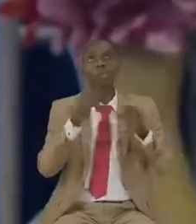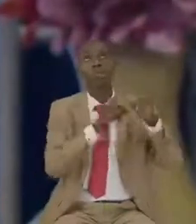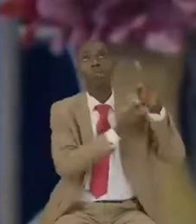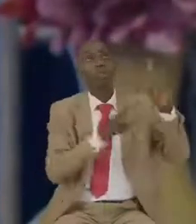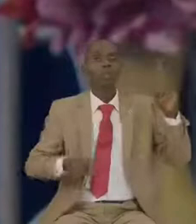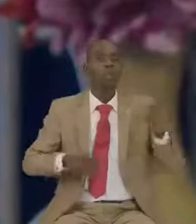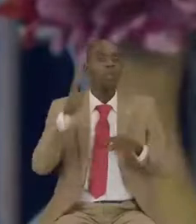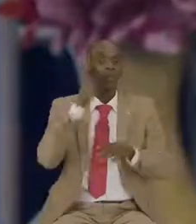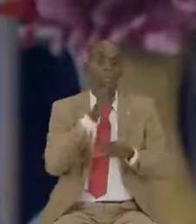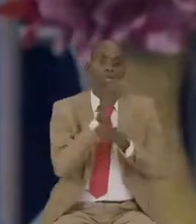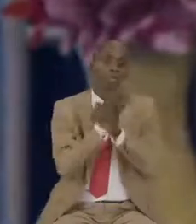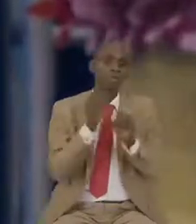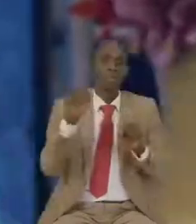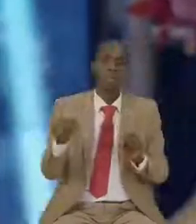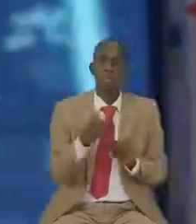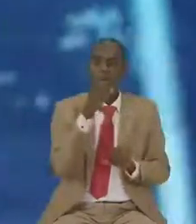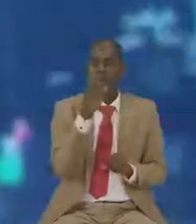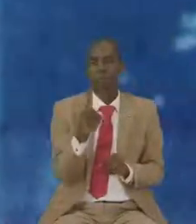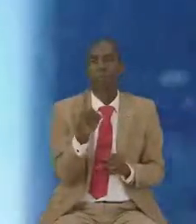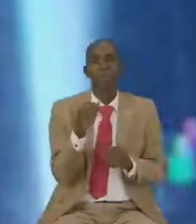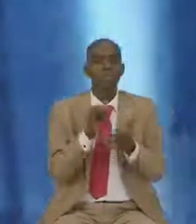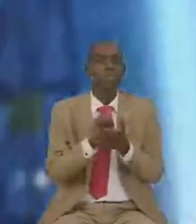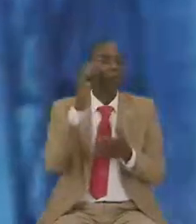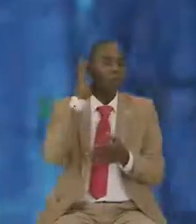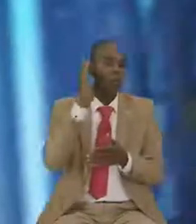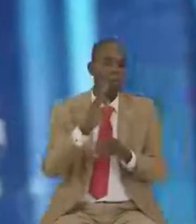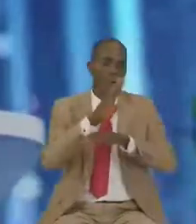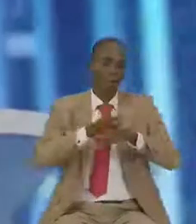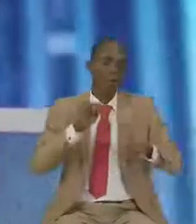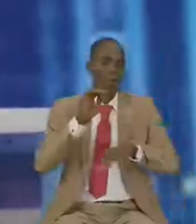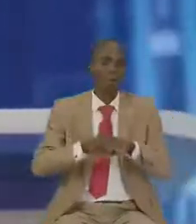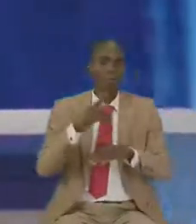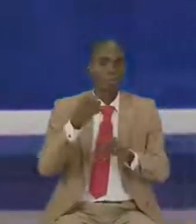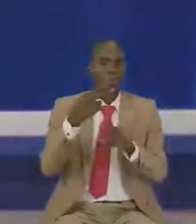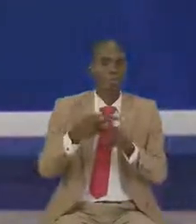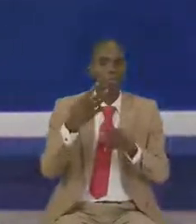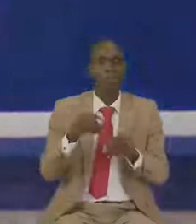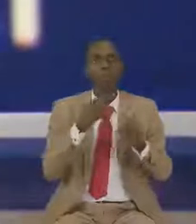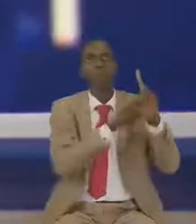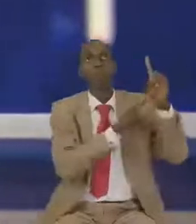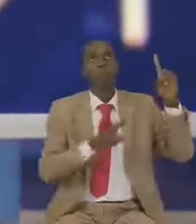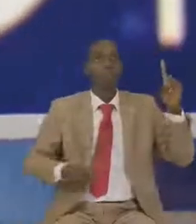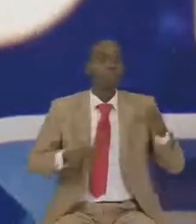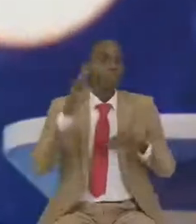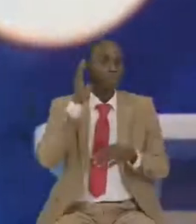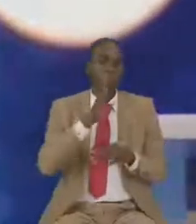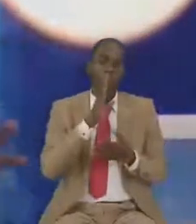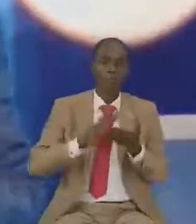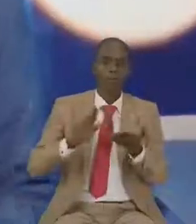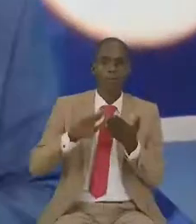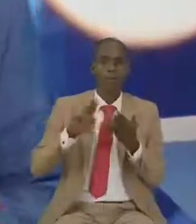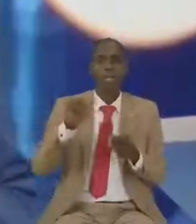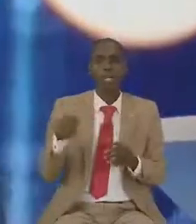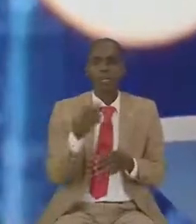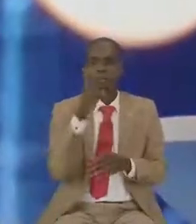Quiconque invoquera le nom du Seigneur sera sauvé. Quiconque invoquera le